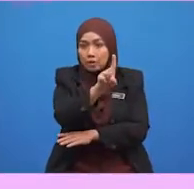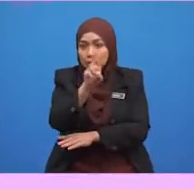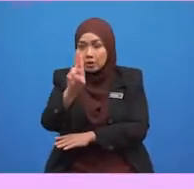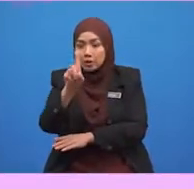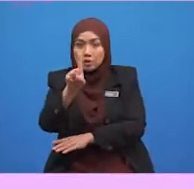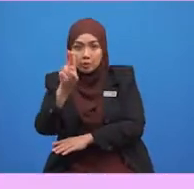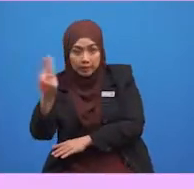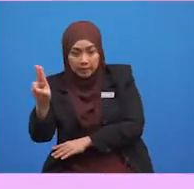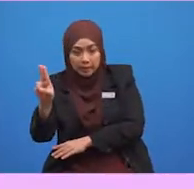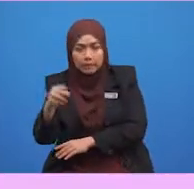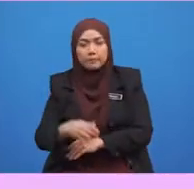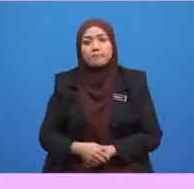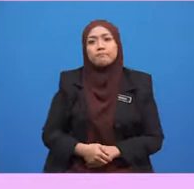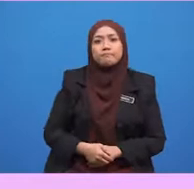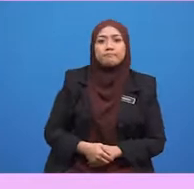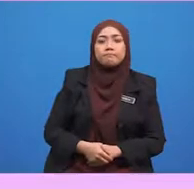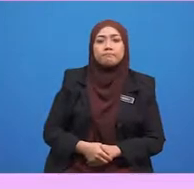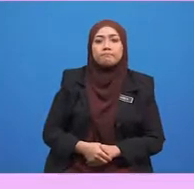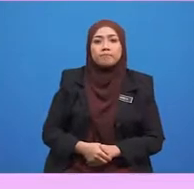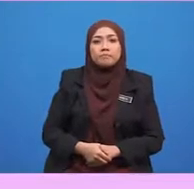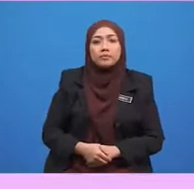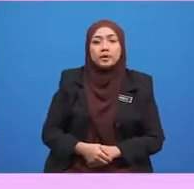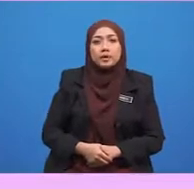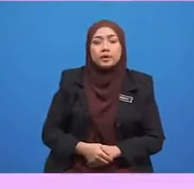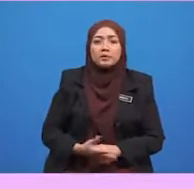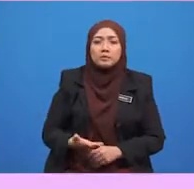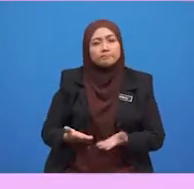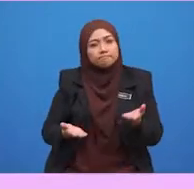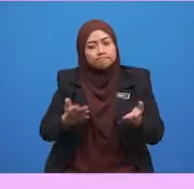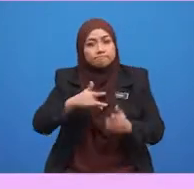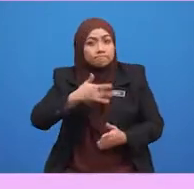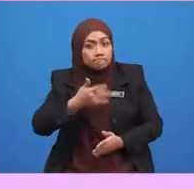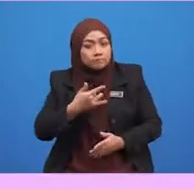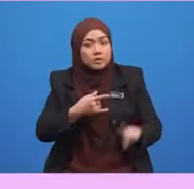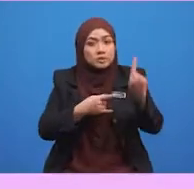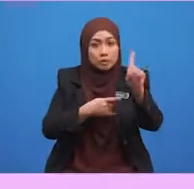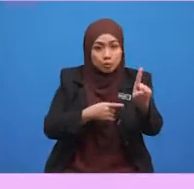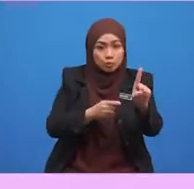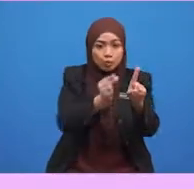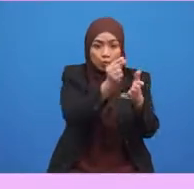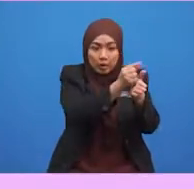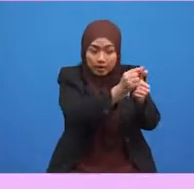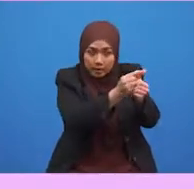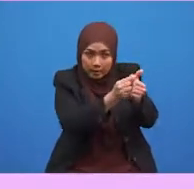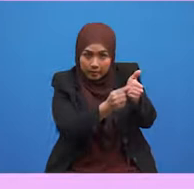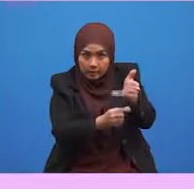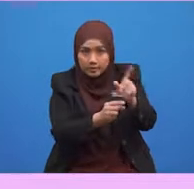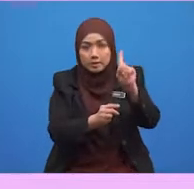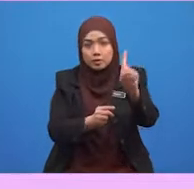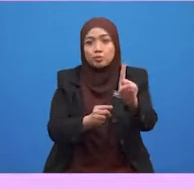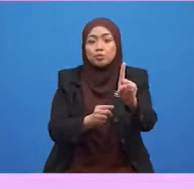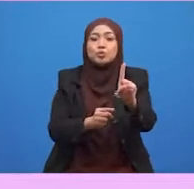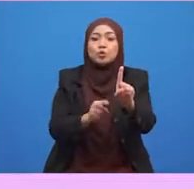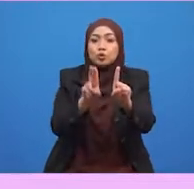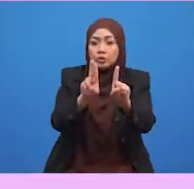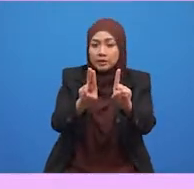paparan. Anggapkan satu garis sebagai satu segi empat tepat dengan lebar